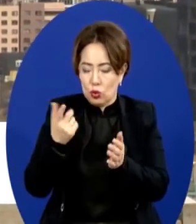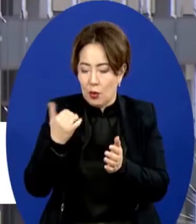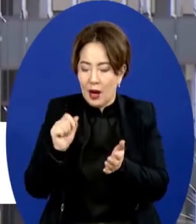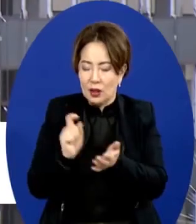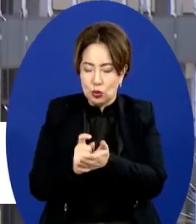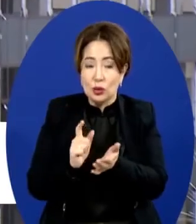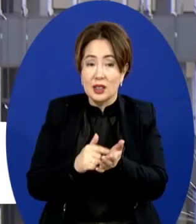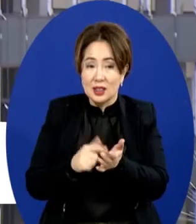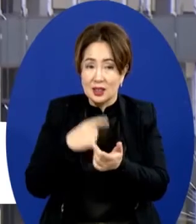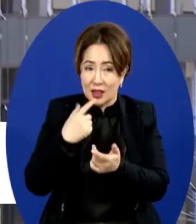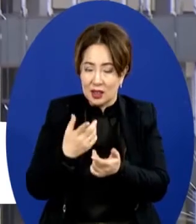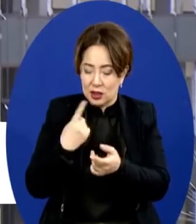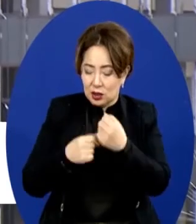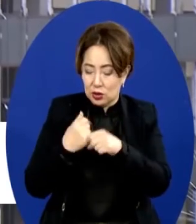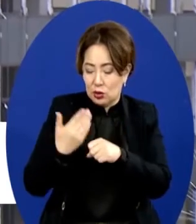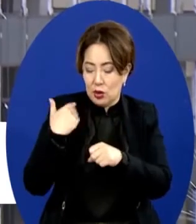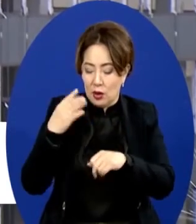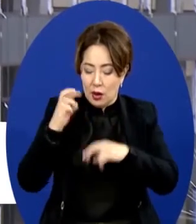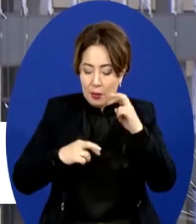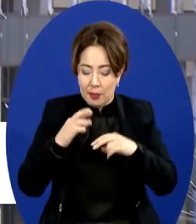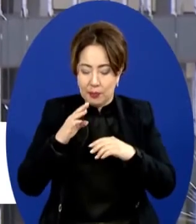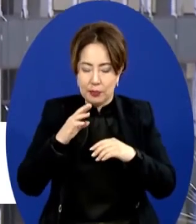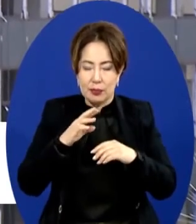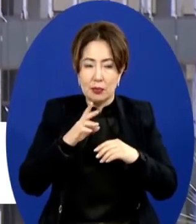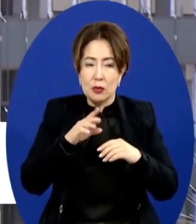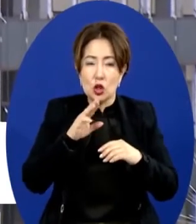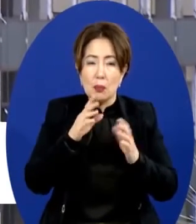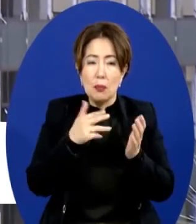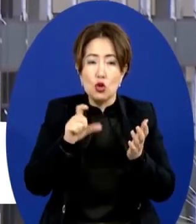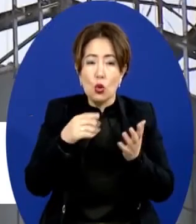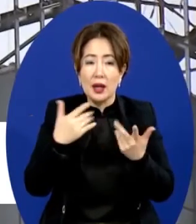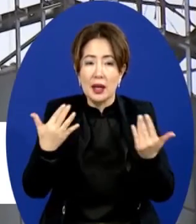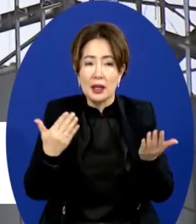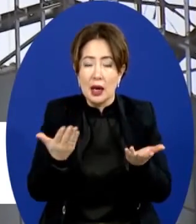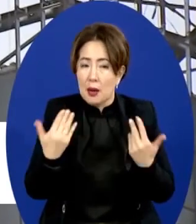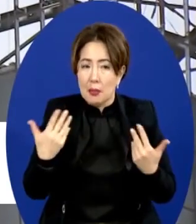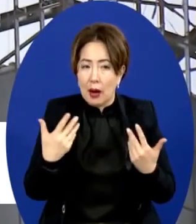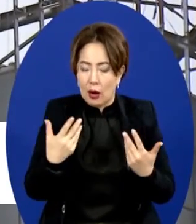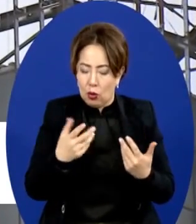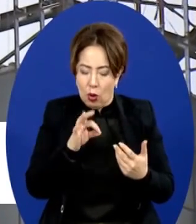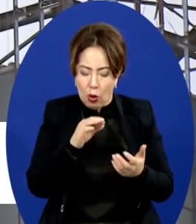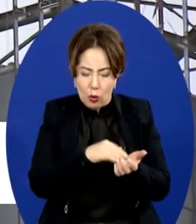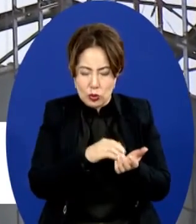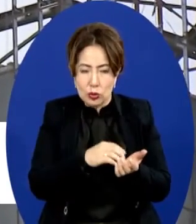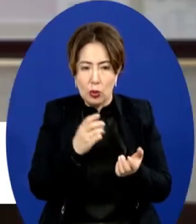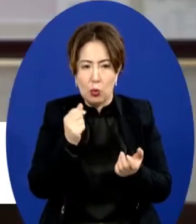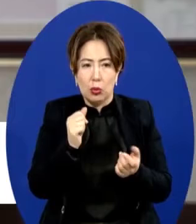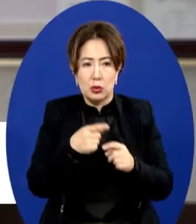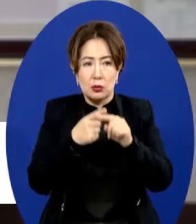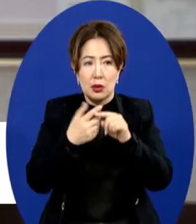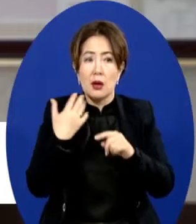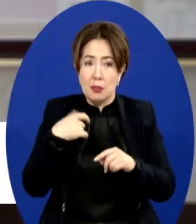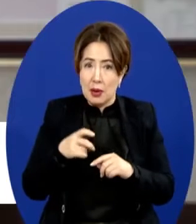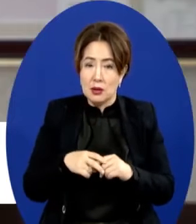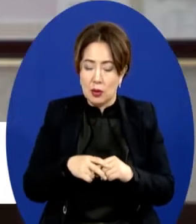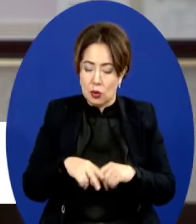хэлж байна. Өнгөрсөн онд барилгын салбарт түүх хэдийн импорт гацснаас болж хомсдол үүсч үн ханшиж нөлөөлж байсан юм аа. Судалгаа